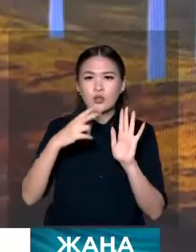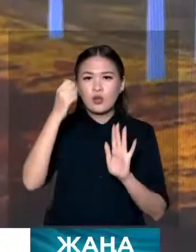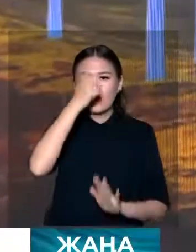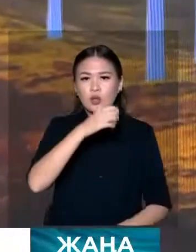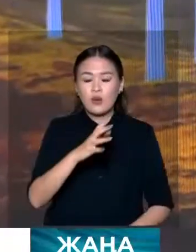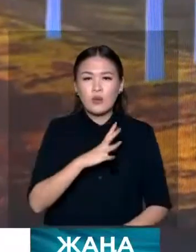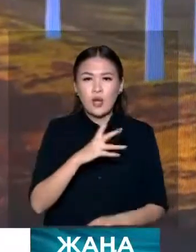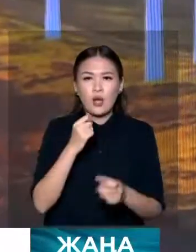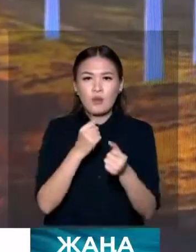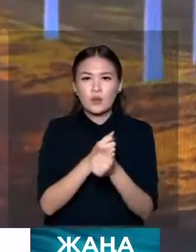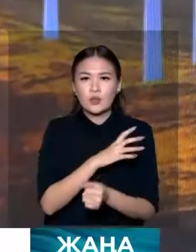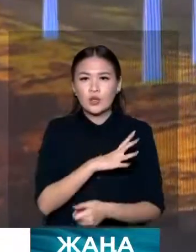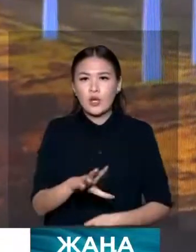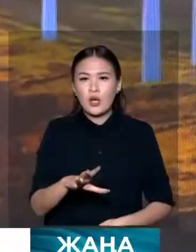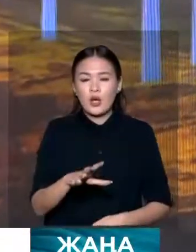ешқандай апатсыз қауіп